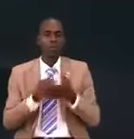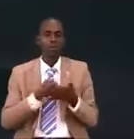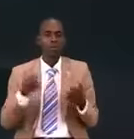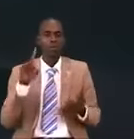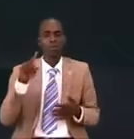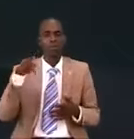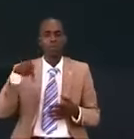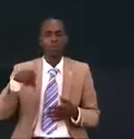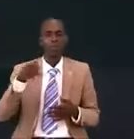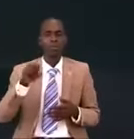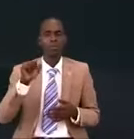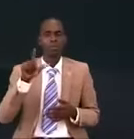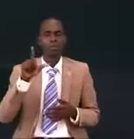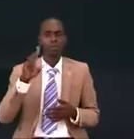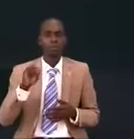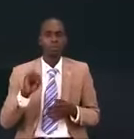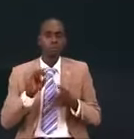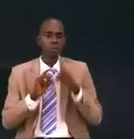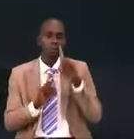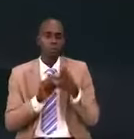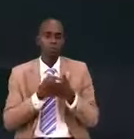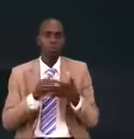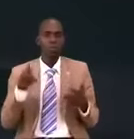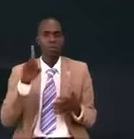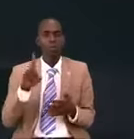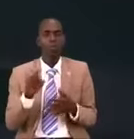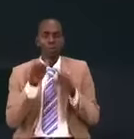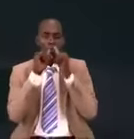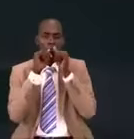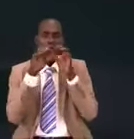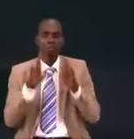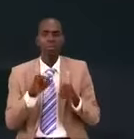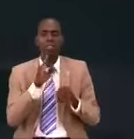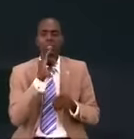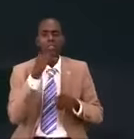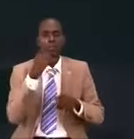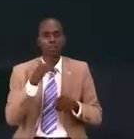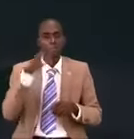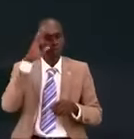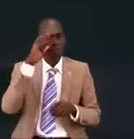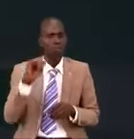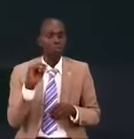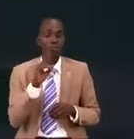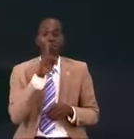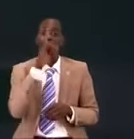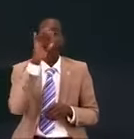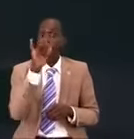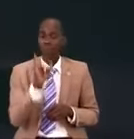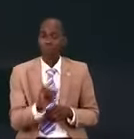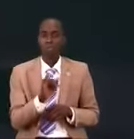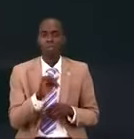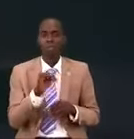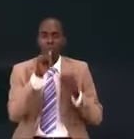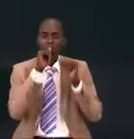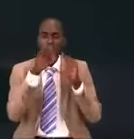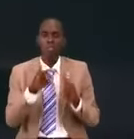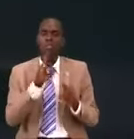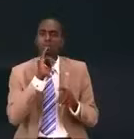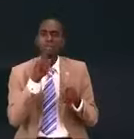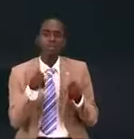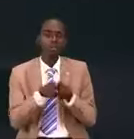bien sûr heureuse la femme heureux l'apéro la personne qui ne marche pas